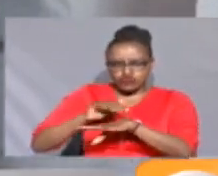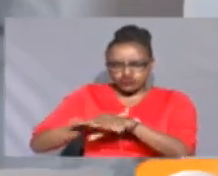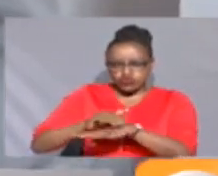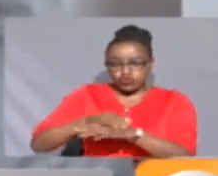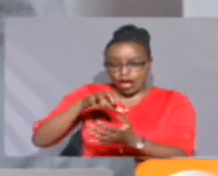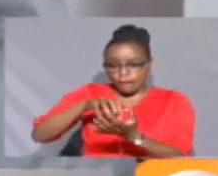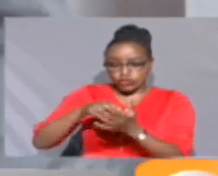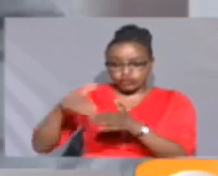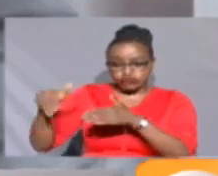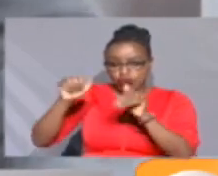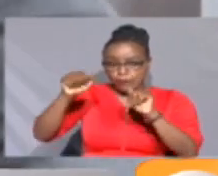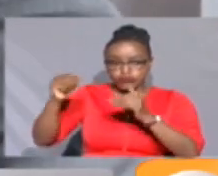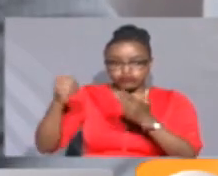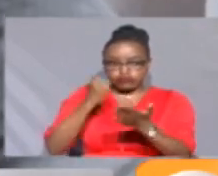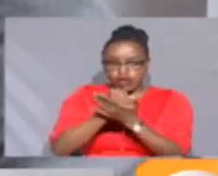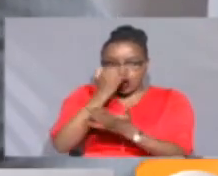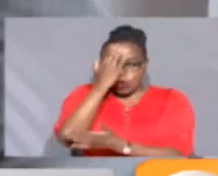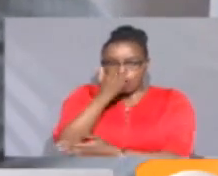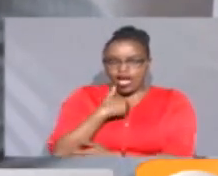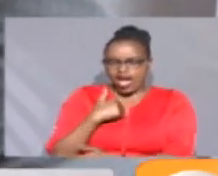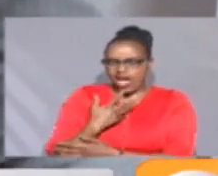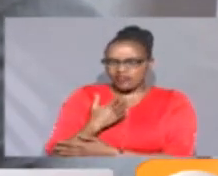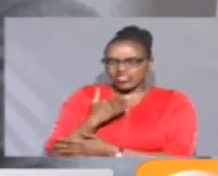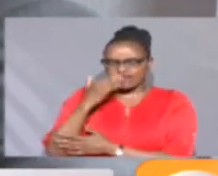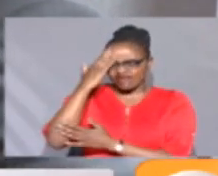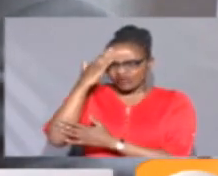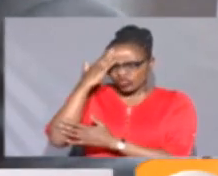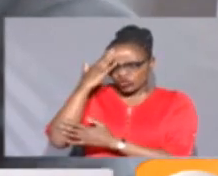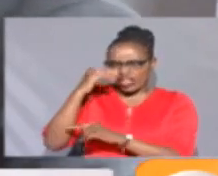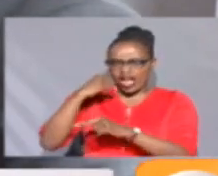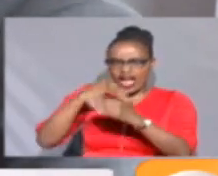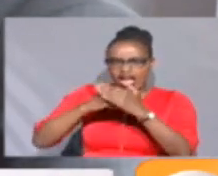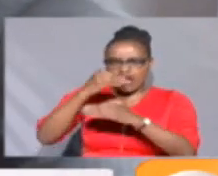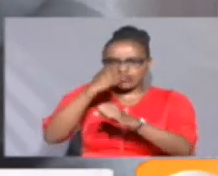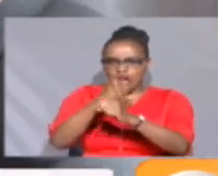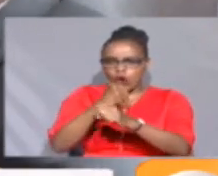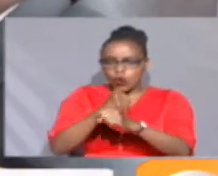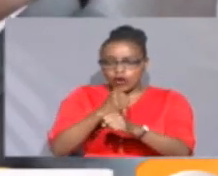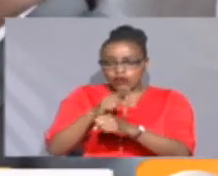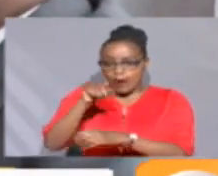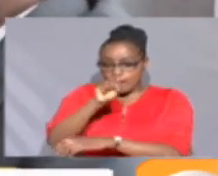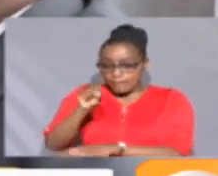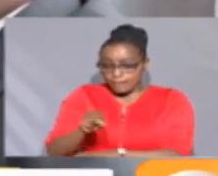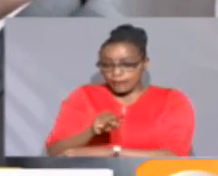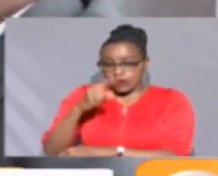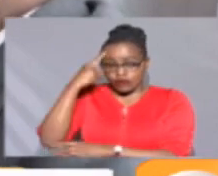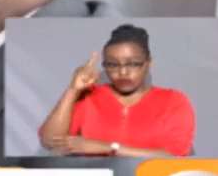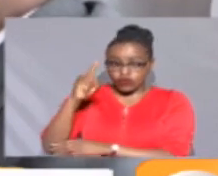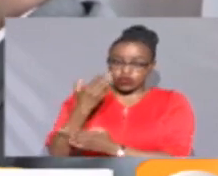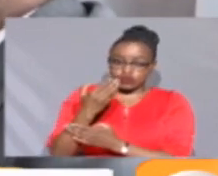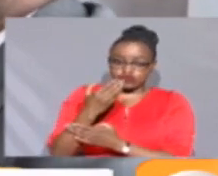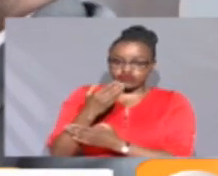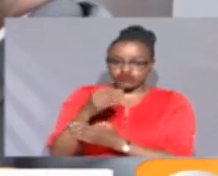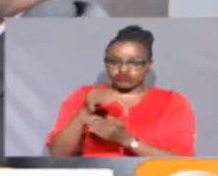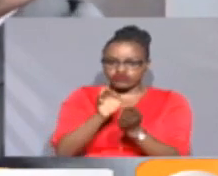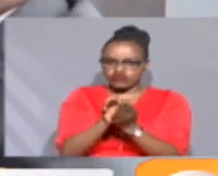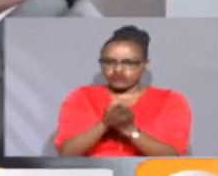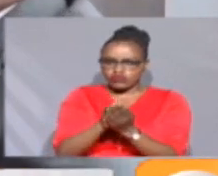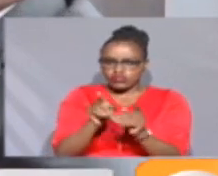kuteuliwa, kwani ana uzoefu na tajriba baada ya kuhudumu kwa muda kama katibu wa uwekezaji katika wizara ya